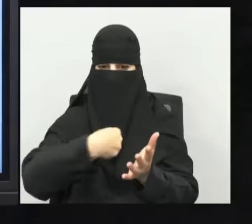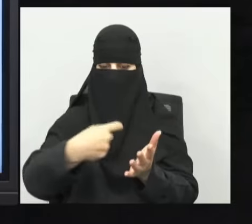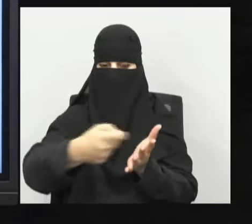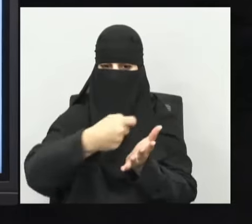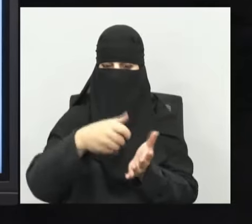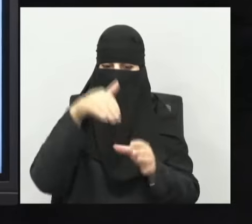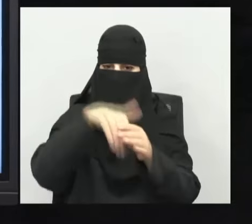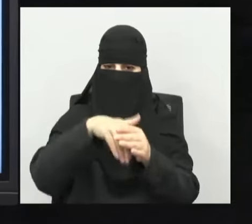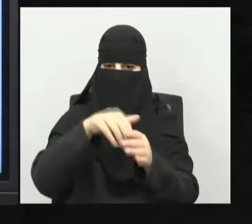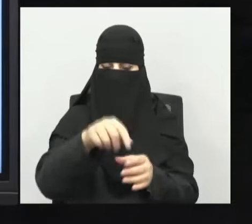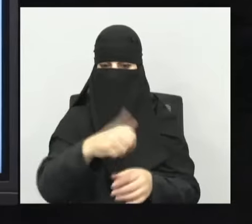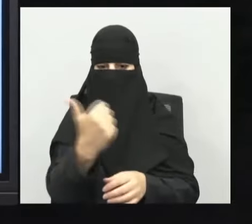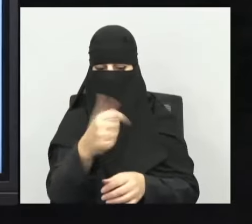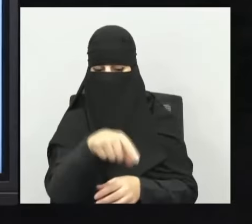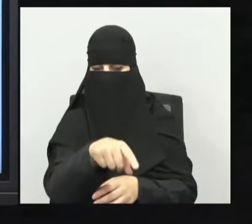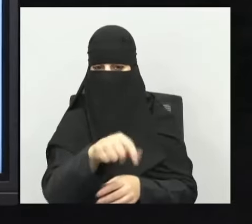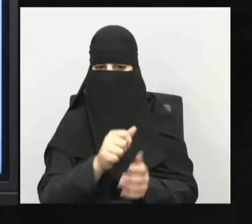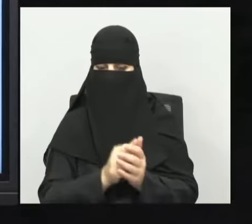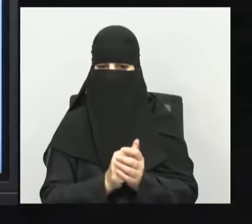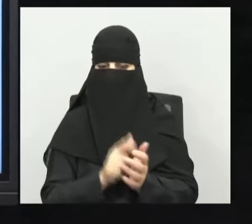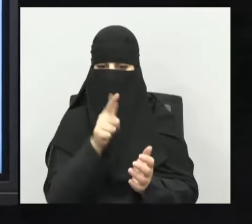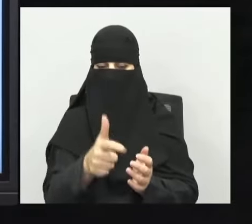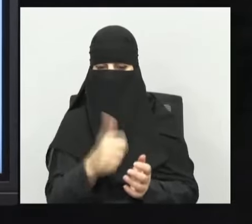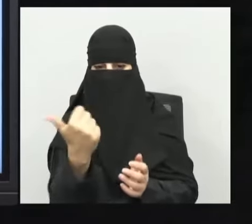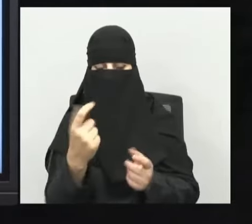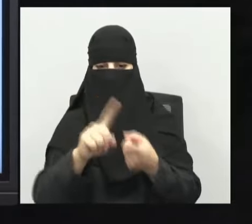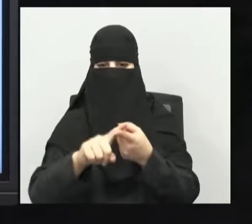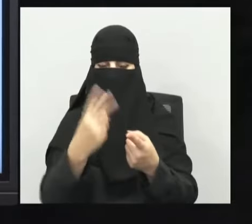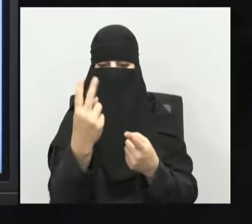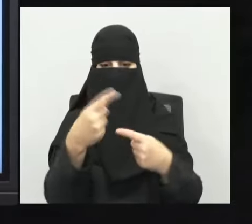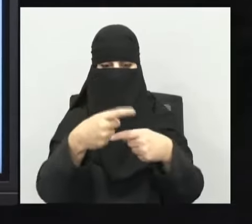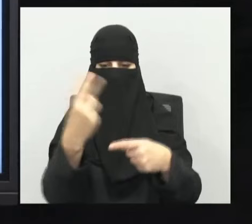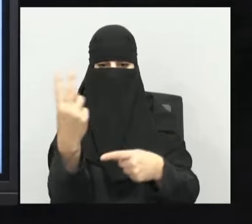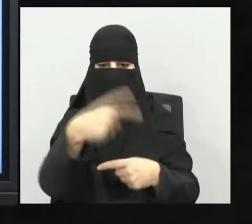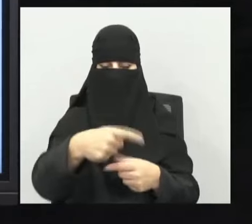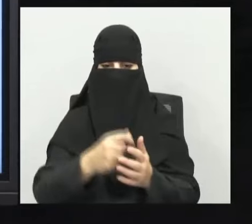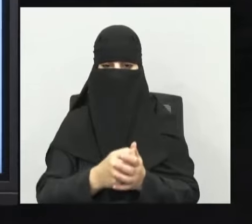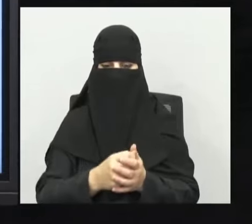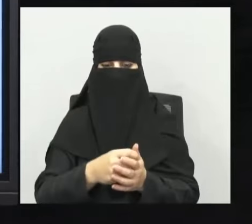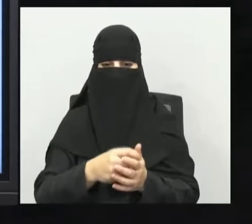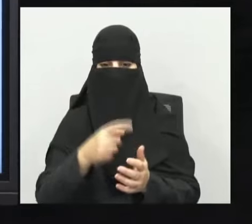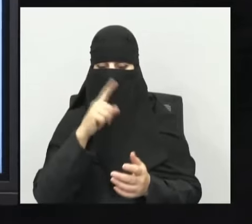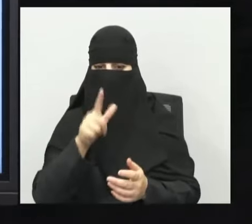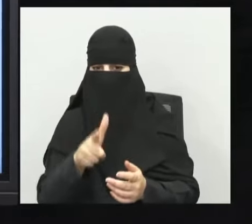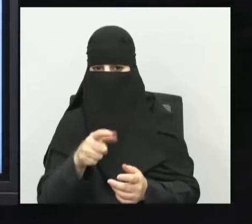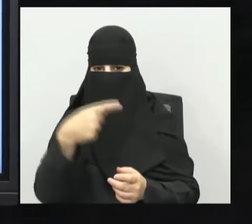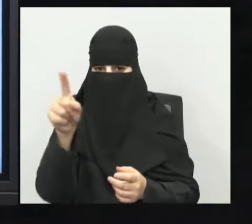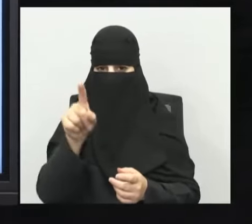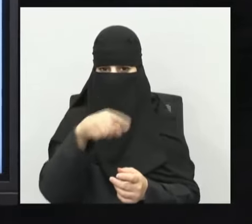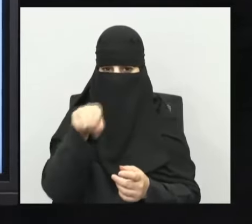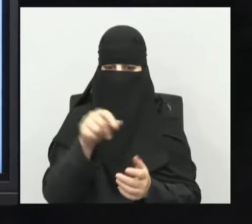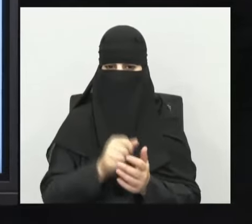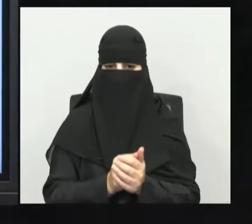المدخلات بما انه هنا سته فاقول سته ضرب اثنين 12 وش رايكم كلامي صحيح ام خاطئ